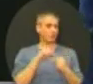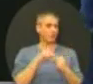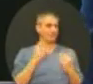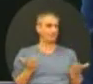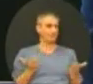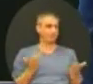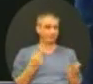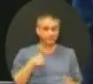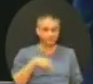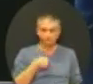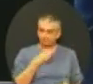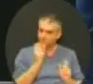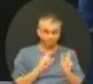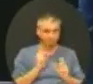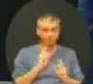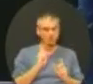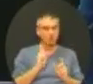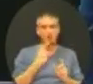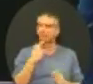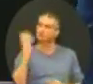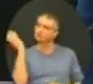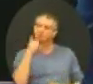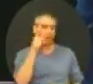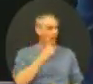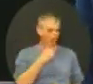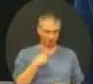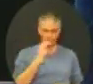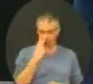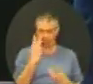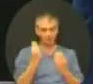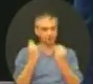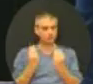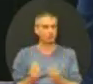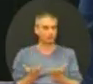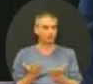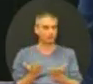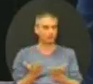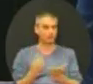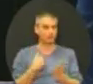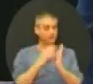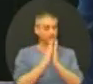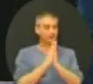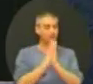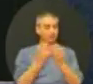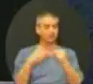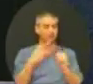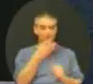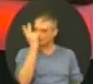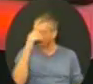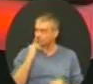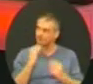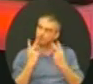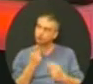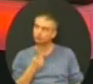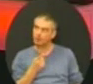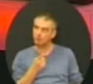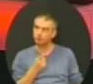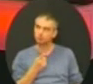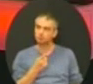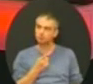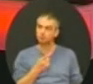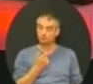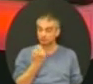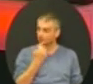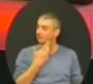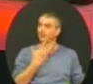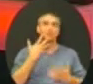כלומר, אנחנו אנשים לא אומרים שחור ולבן. אפשר לראות את הדברים הטובים. לכן, כשאני מבקש ועדת חקירה... אבל אתה מבין את המשמעות. כן.